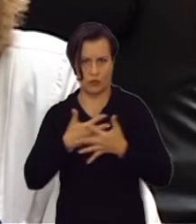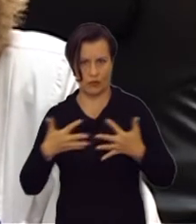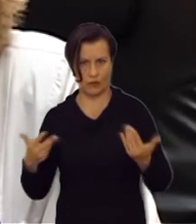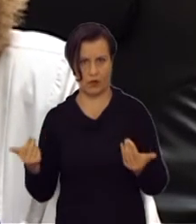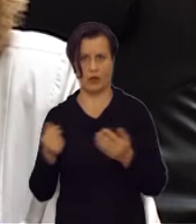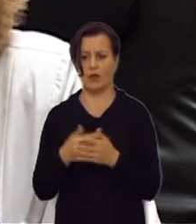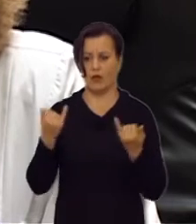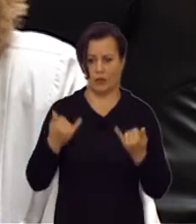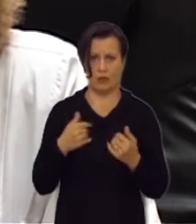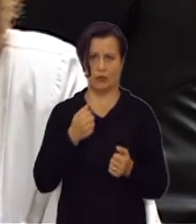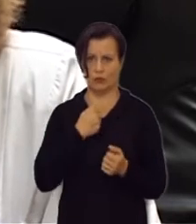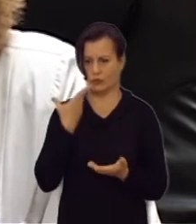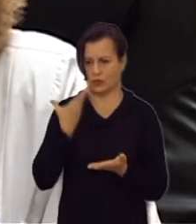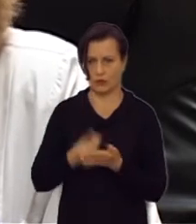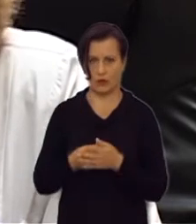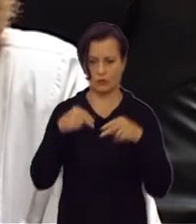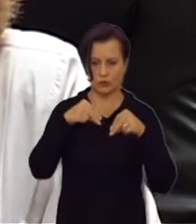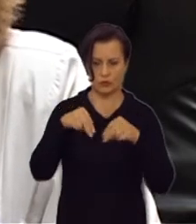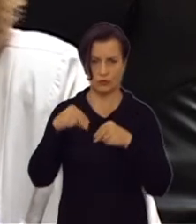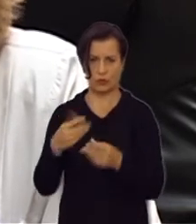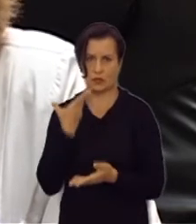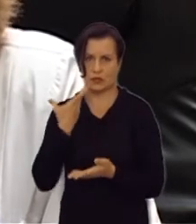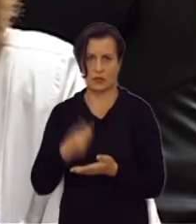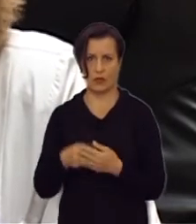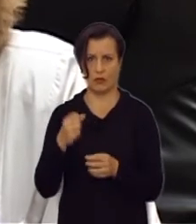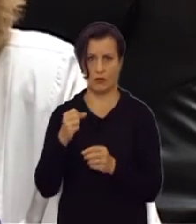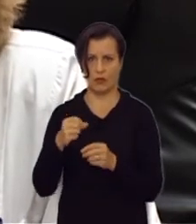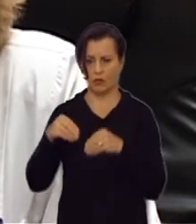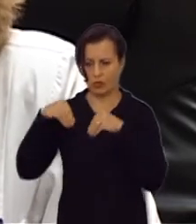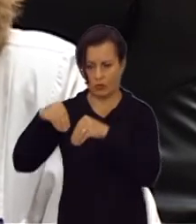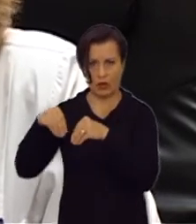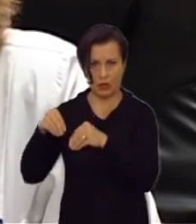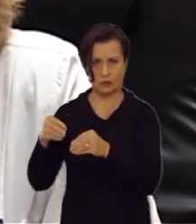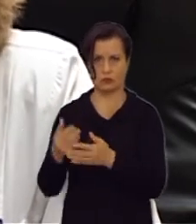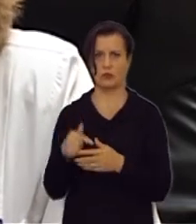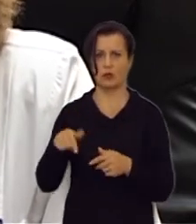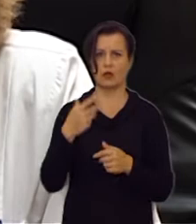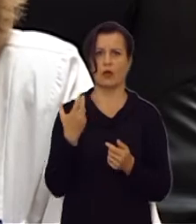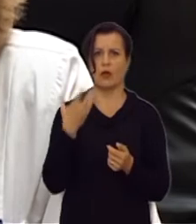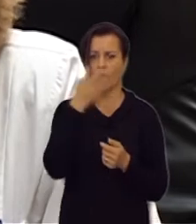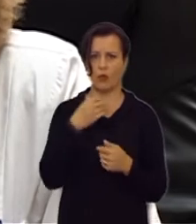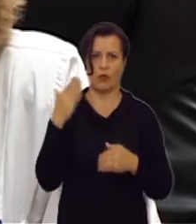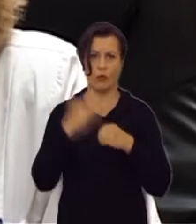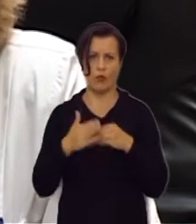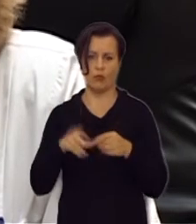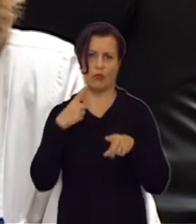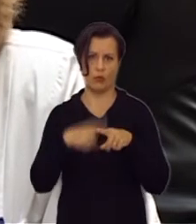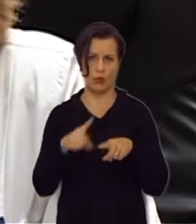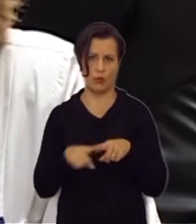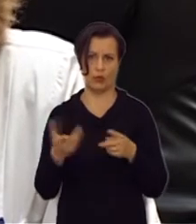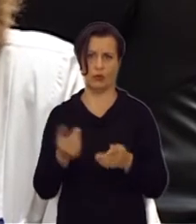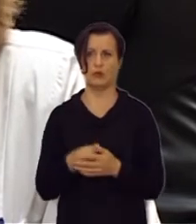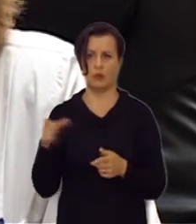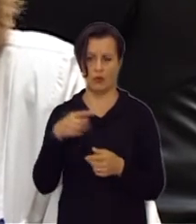metu tikrai esame, turime savo soduose, savo daržuose. Tai ir morkos, ir oboliai, ir kopūstai,